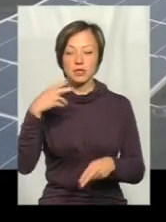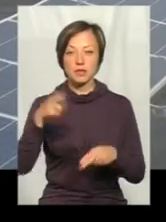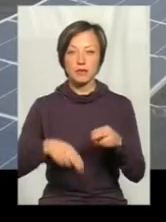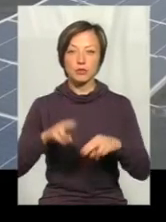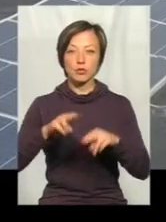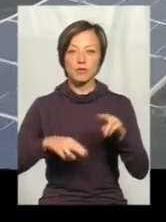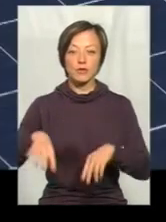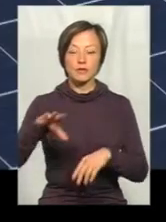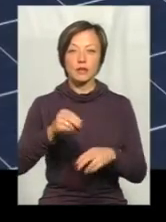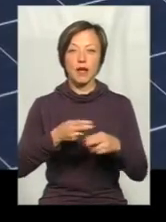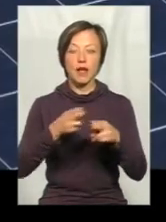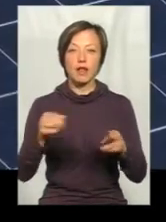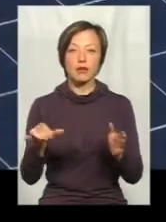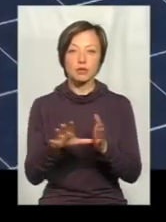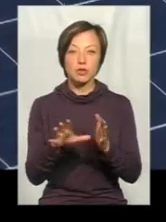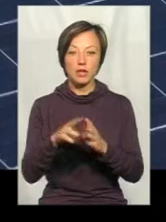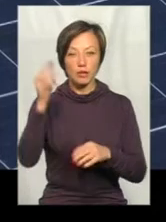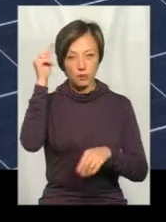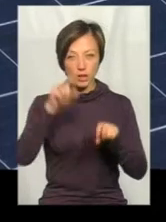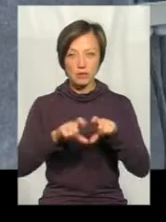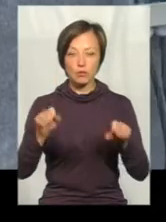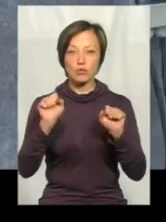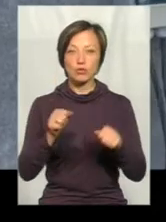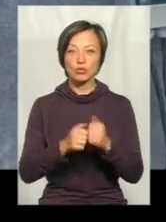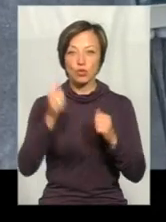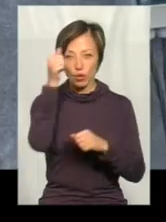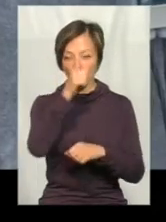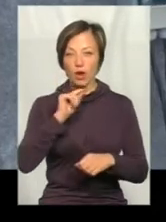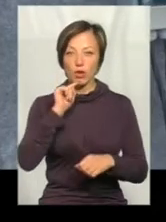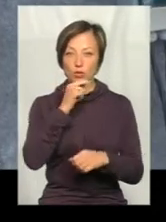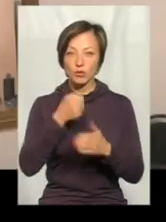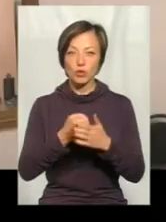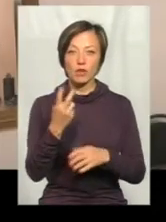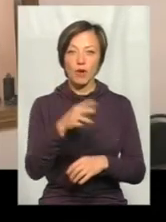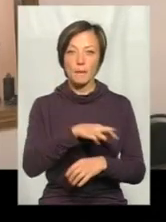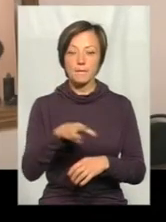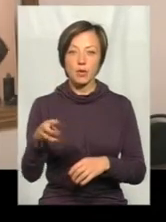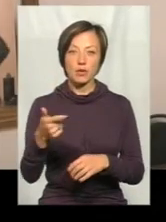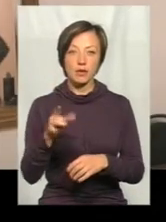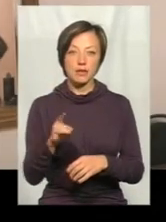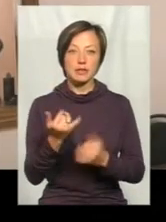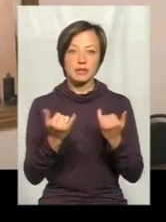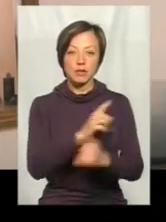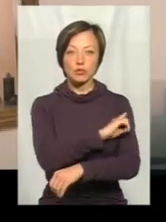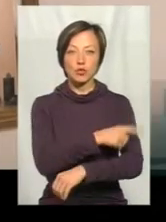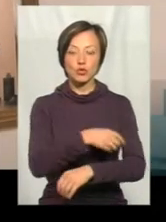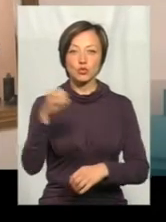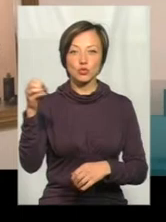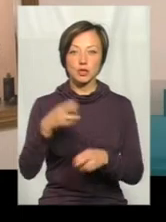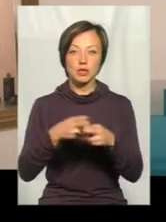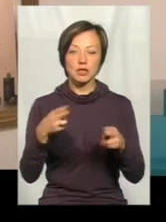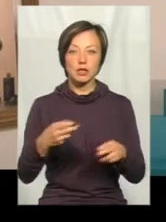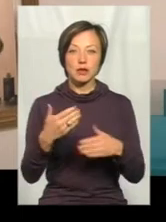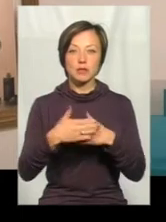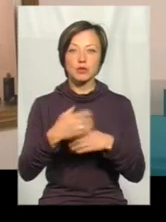будівництва усіх електростанцій навчальний заклад зможе щороку економити до 2 мільйонів гривень. Зараз потужність сонячної електростанції складає біля